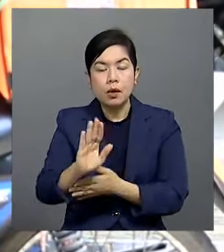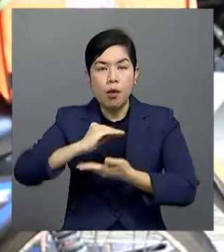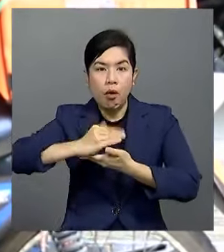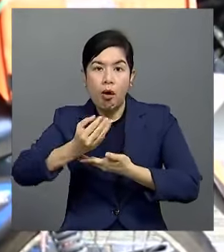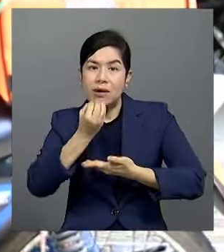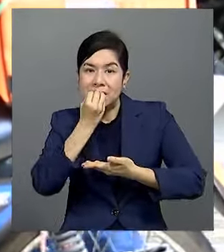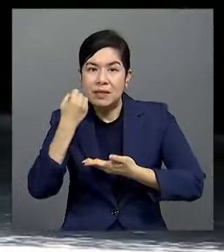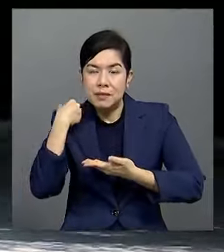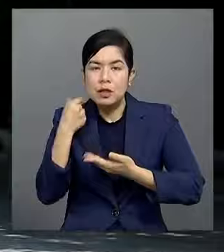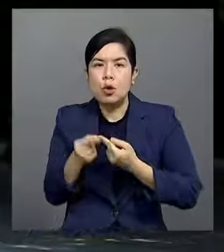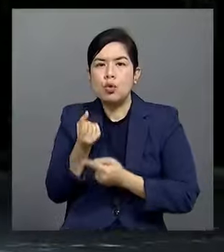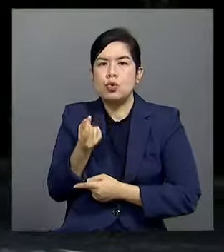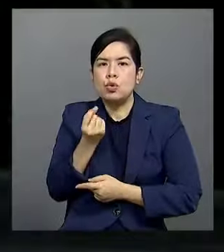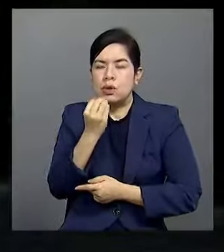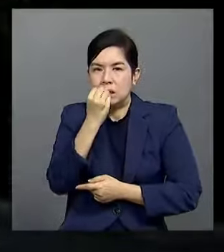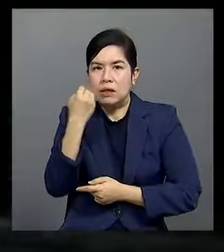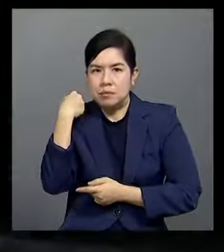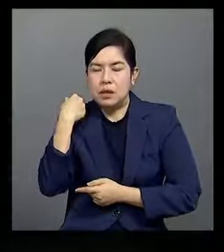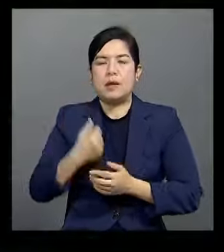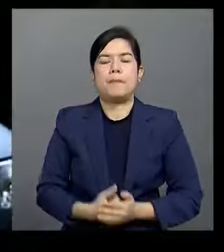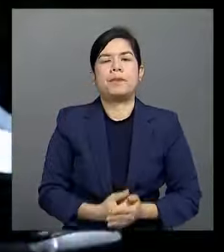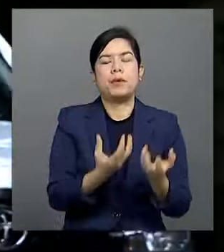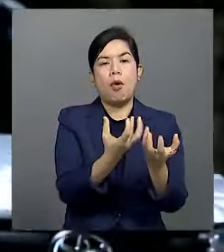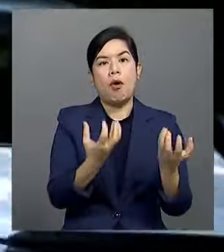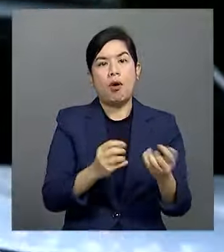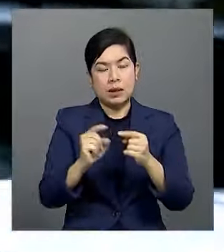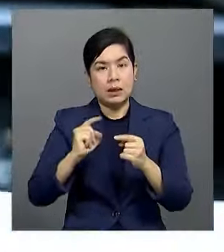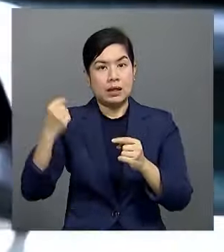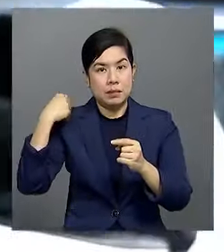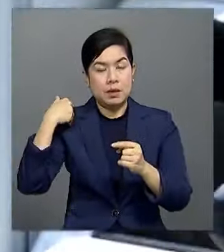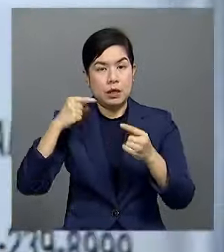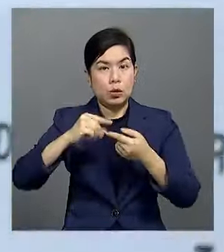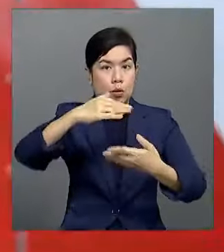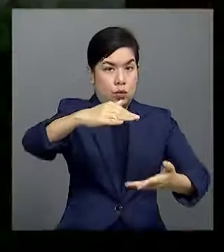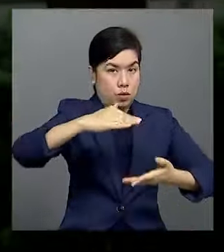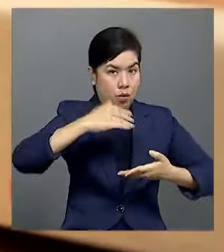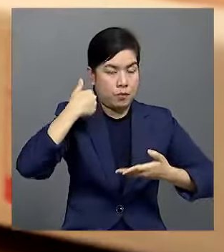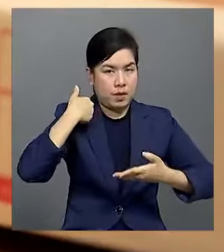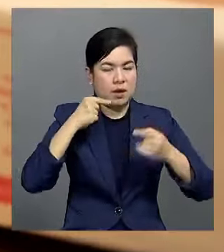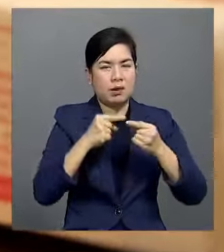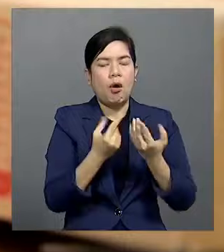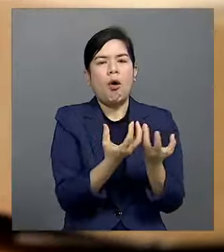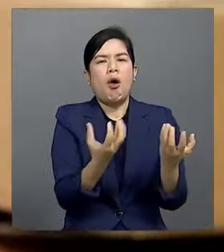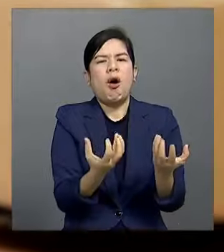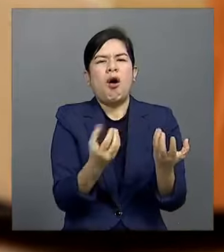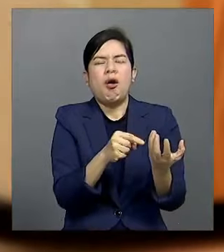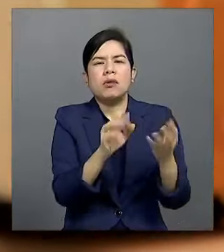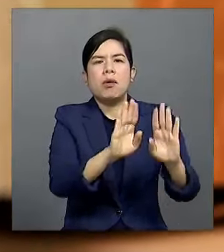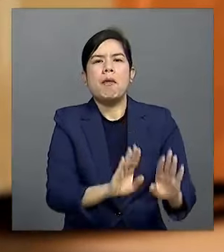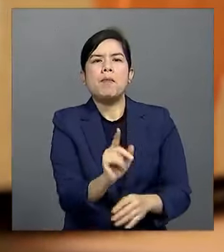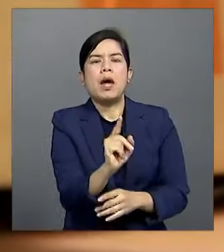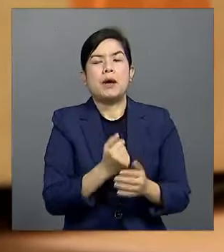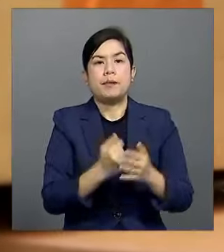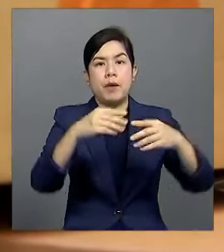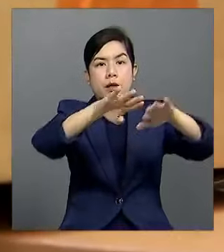ตฟอร์มสินค้าทั่วไปหรือที่ไม่ใช่อาหารเป็นขยะที่เกิดขึ้นเป็นพวกบรรจุภัณฑ์ประเภ